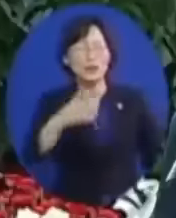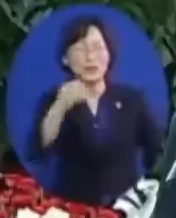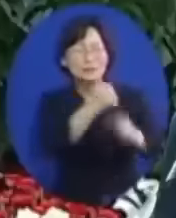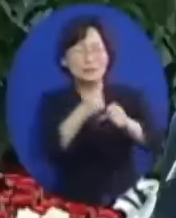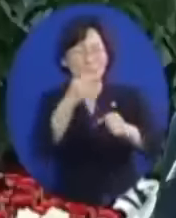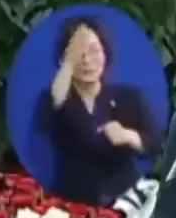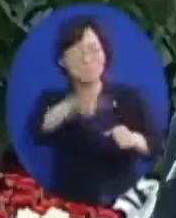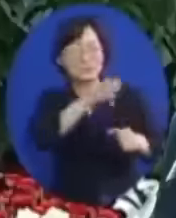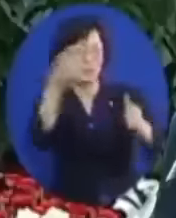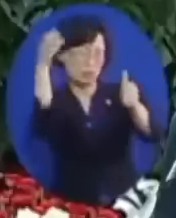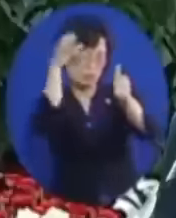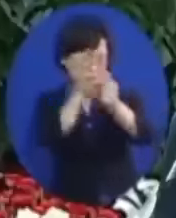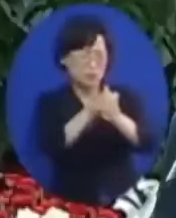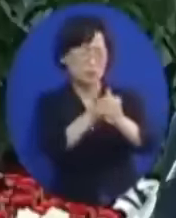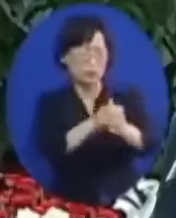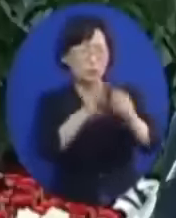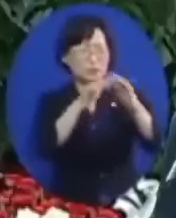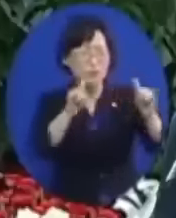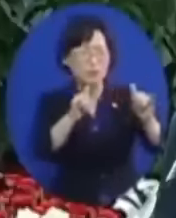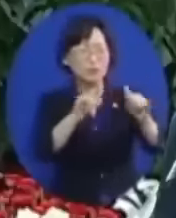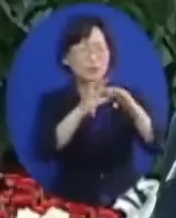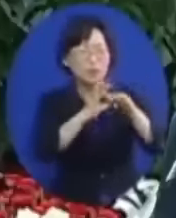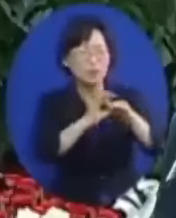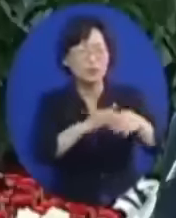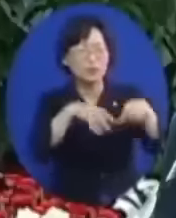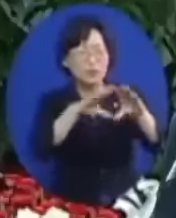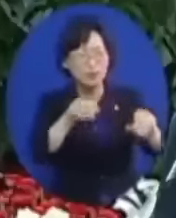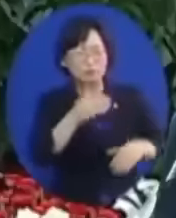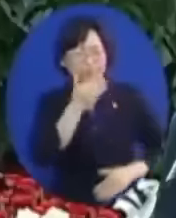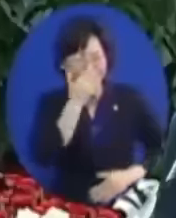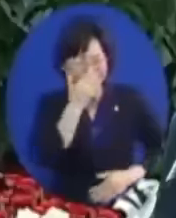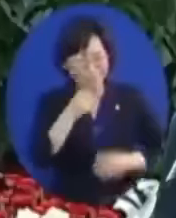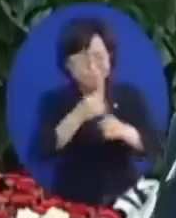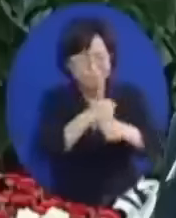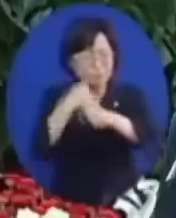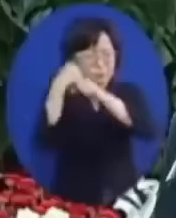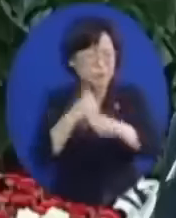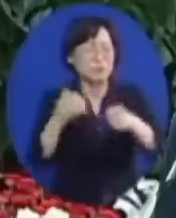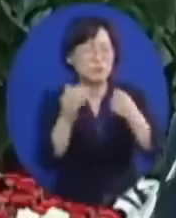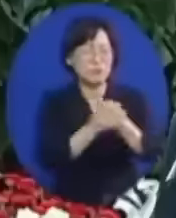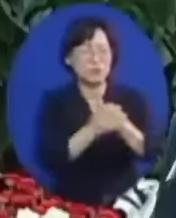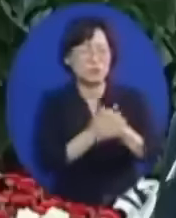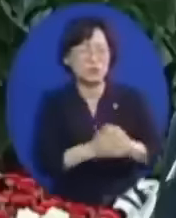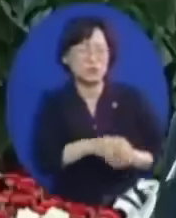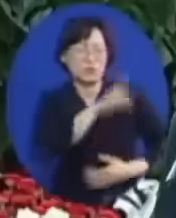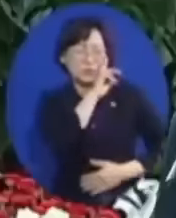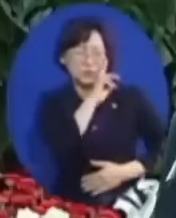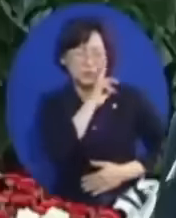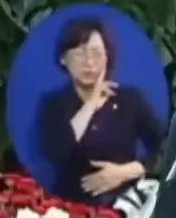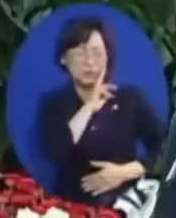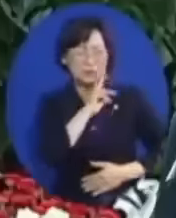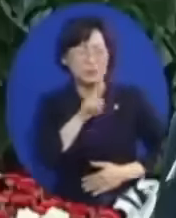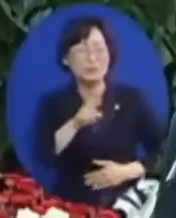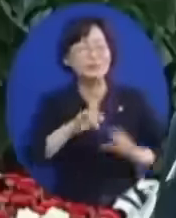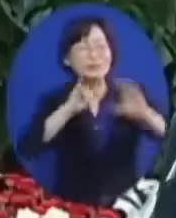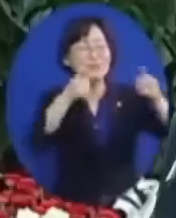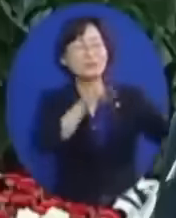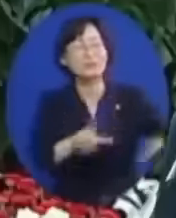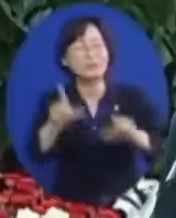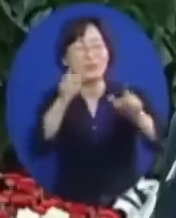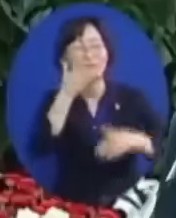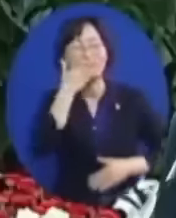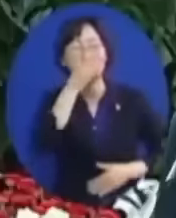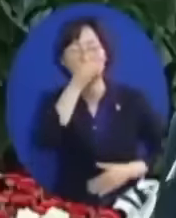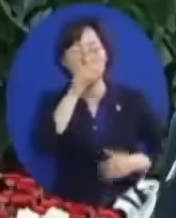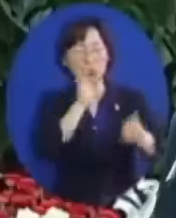맡기고 인간관계는 온유하고 겸손함으로써 멍에를 걸머짐으로 평안하게 이 세상을 살아갈 수 있도록